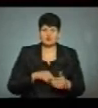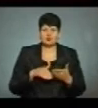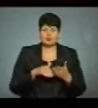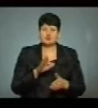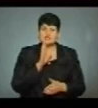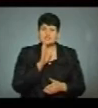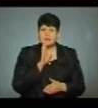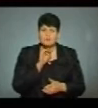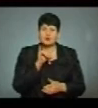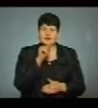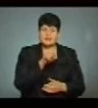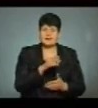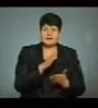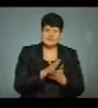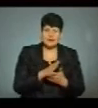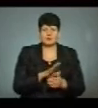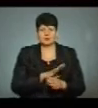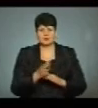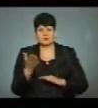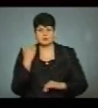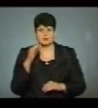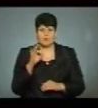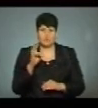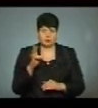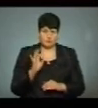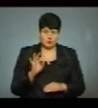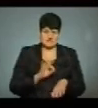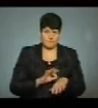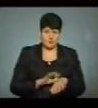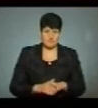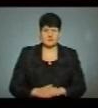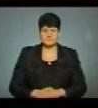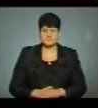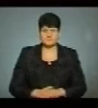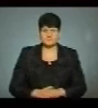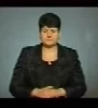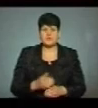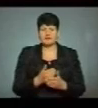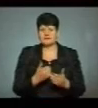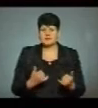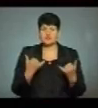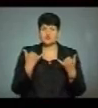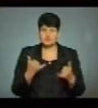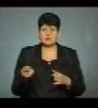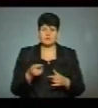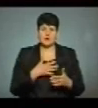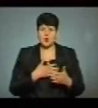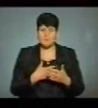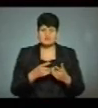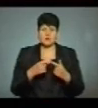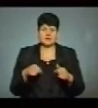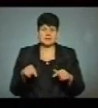жінкам, у яких є або були онкозахворювання, каже Марина Орап. Відсьогодні тернопільські громадські організації,